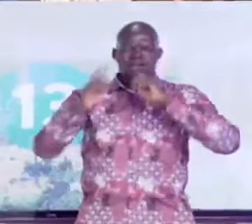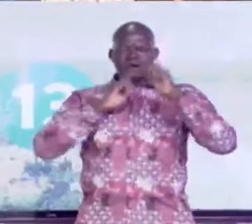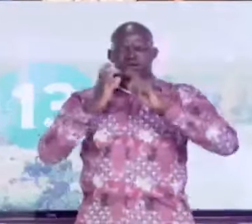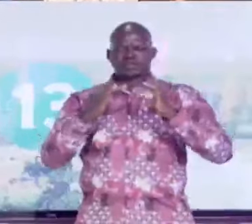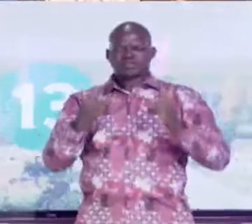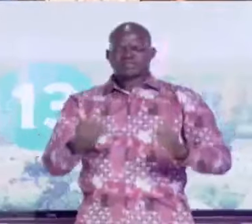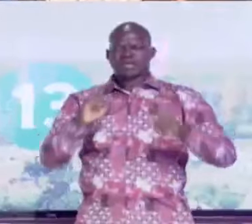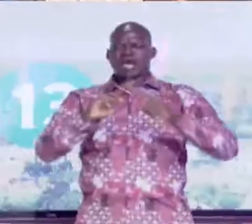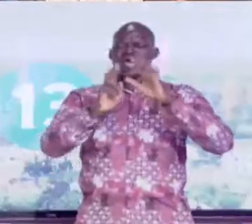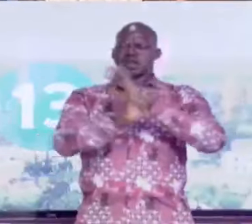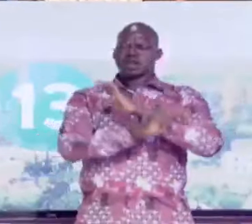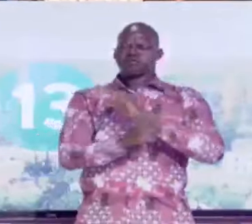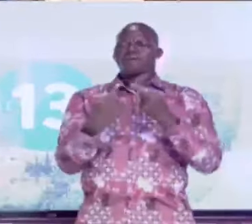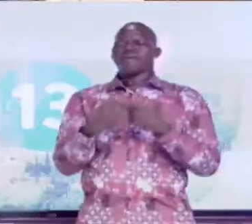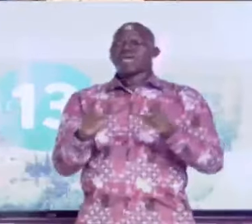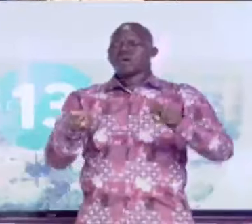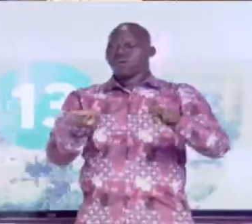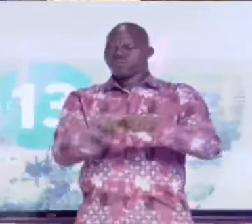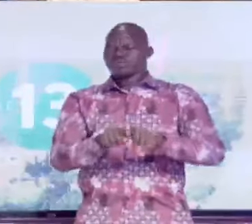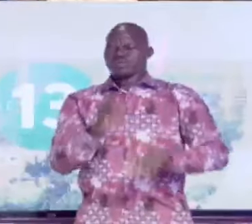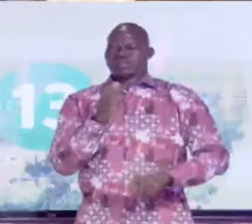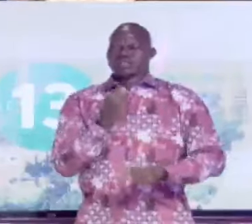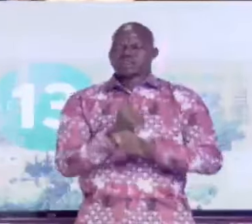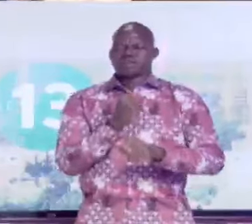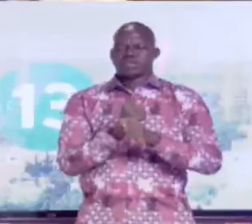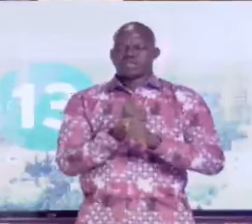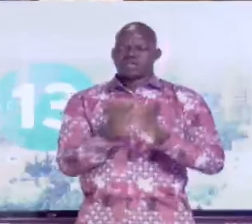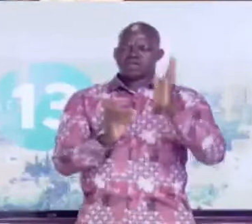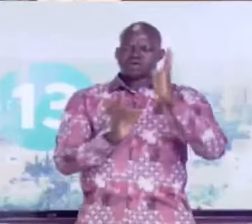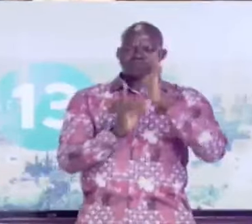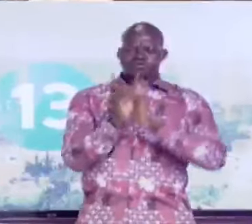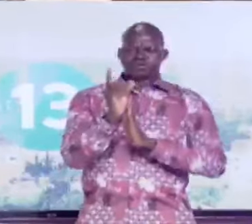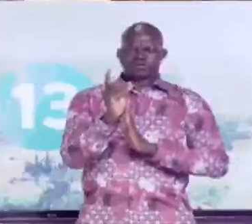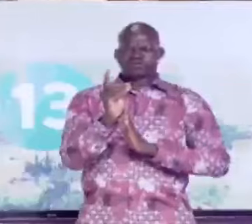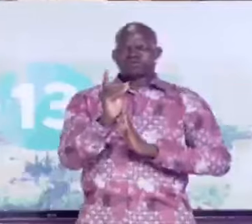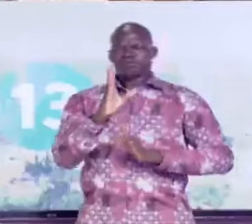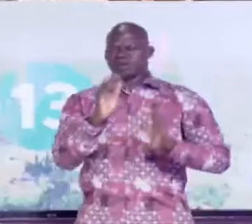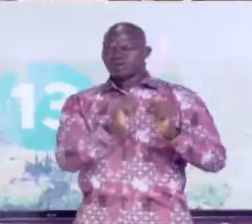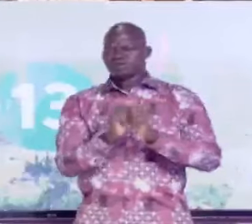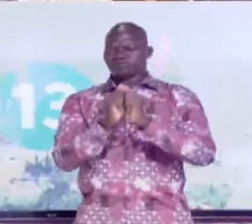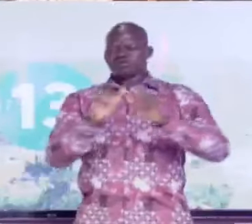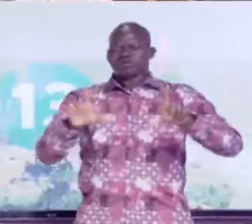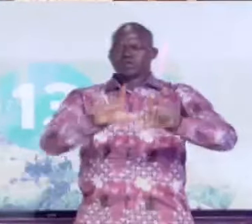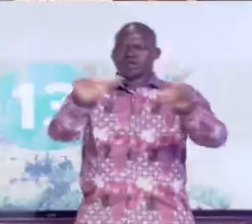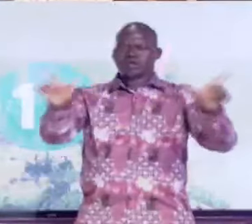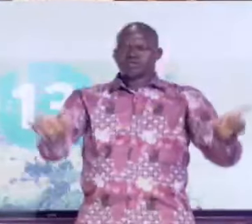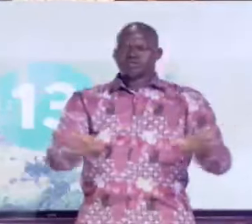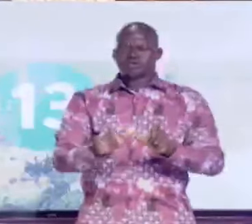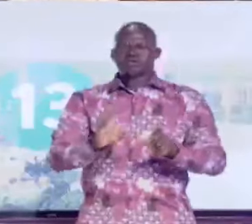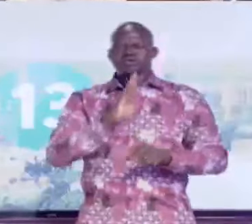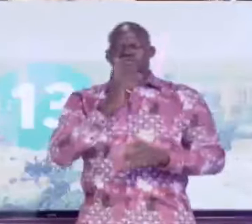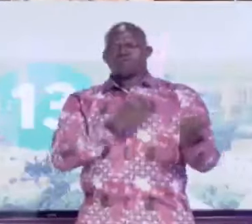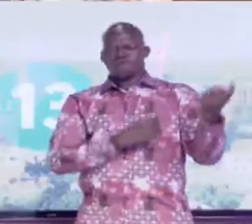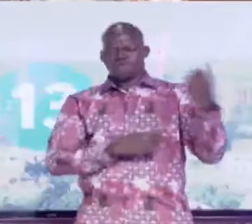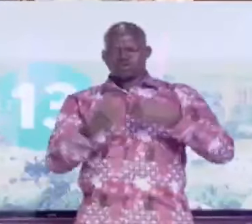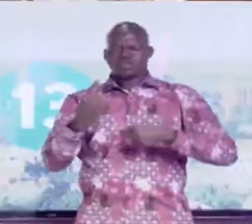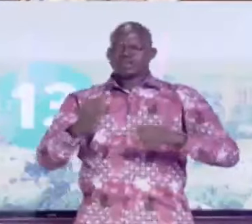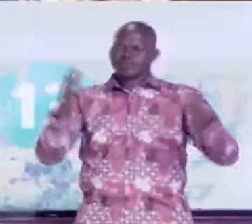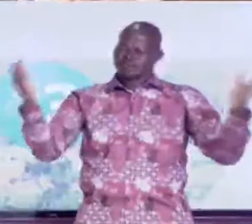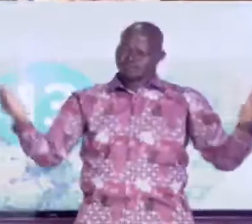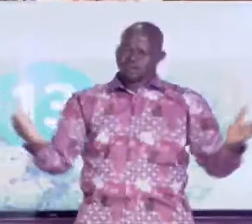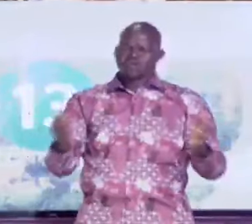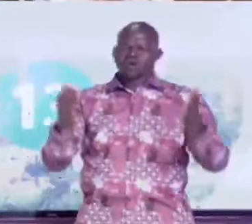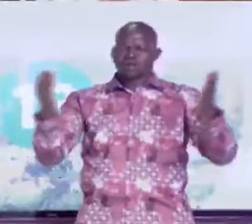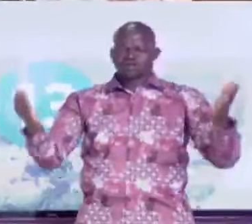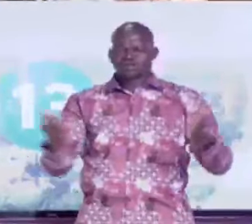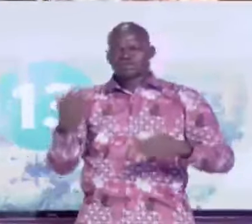Nanoro, mais aussi et surtout œuvrer pour l'épanouissement, le développement de l'ensemble de la localité. Et nous sommes venus leur rendre hommage et les encourager